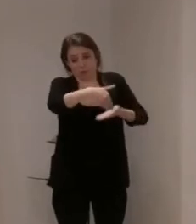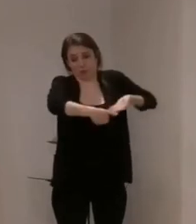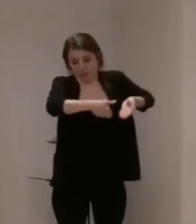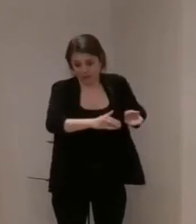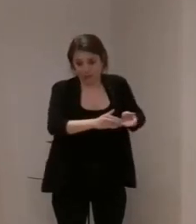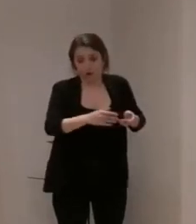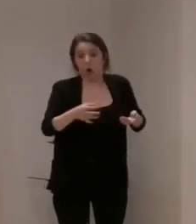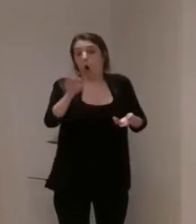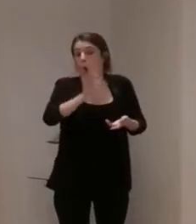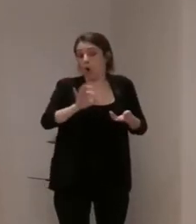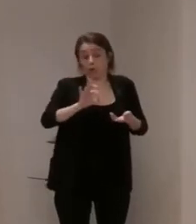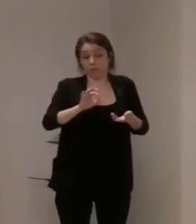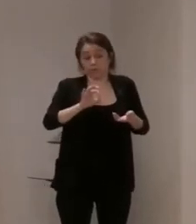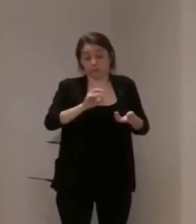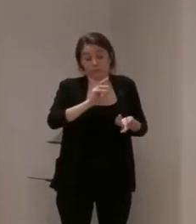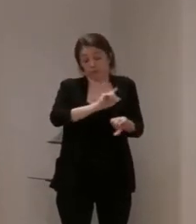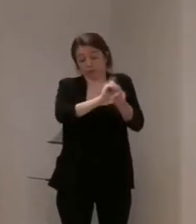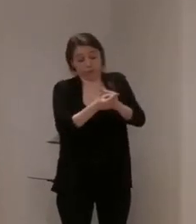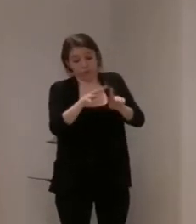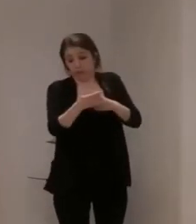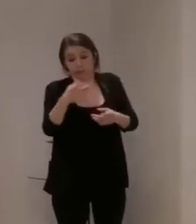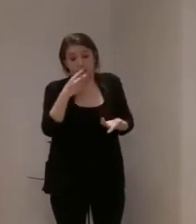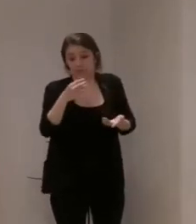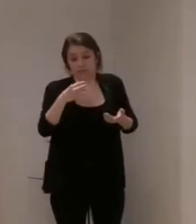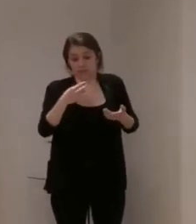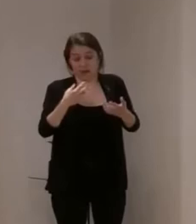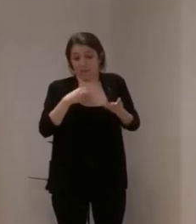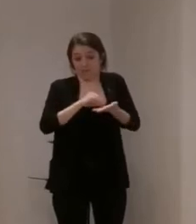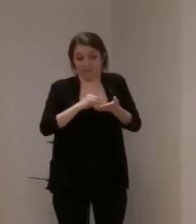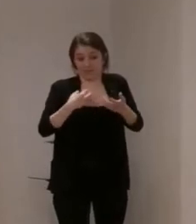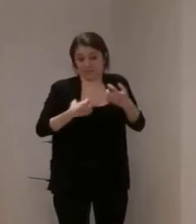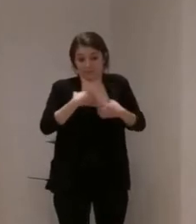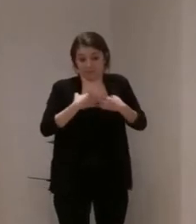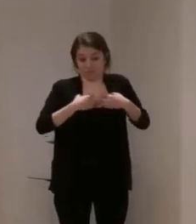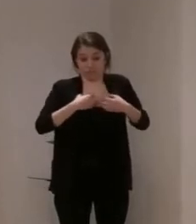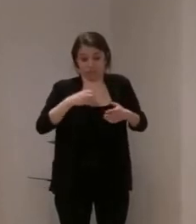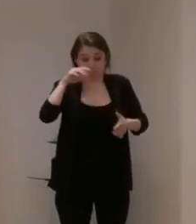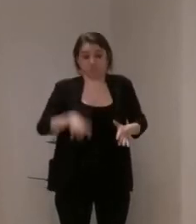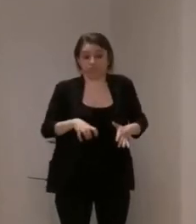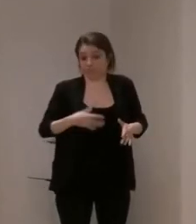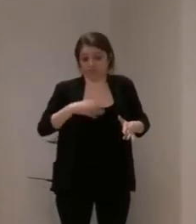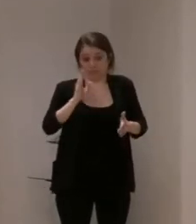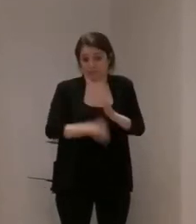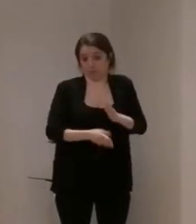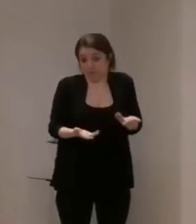que fos al revés, que vingués de cop. Totes ho sabem, has encontrat, quan tens un sotrat, cataclom, allò baixa.